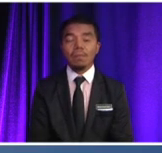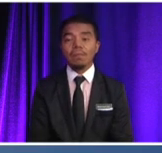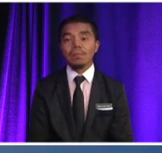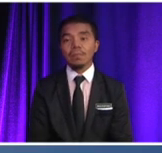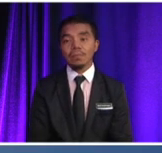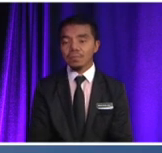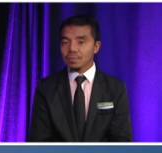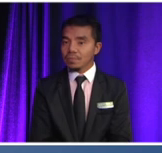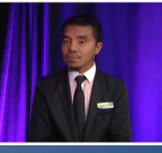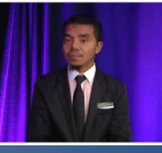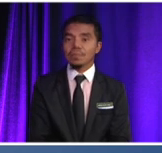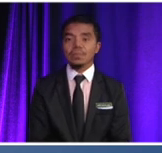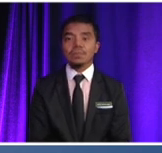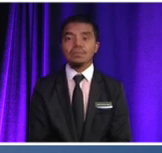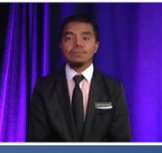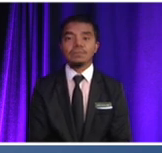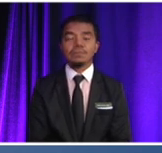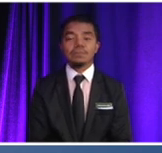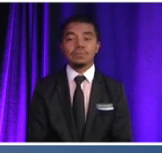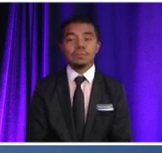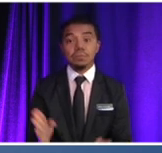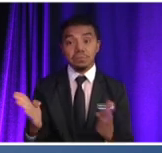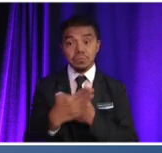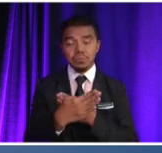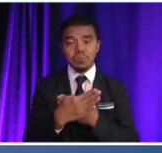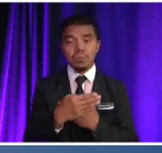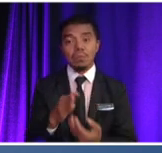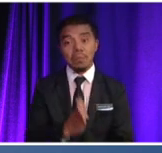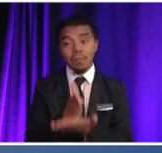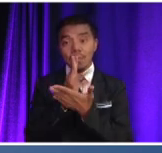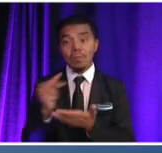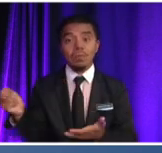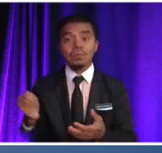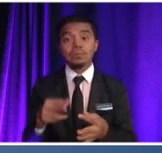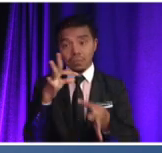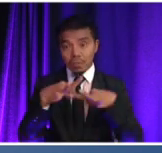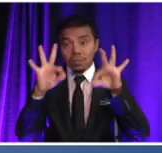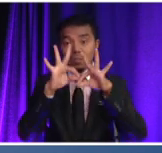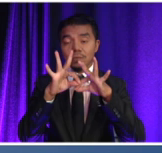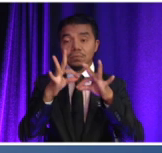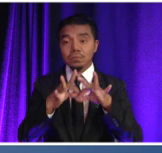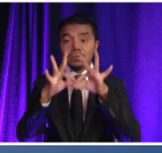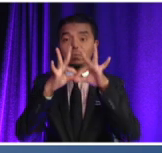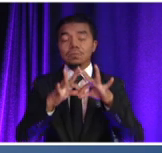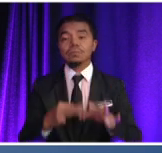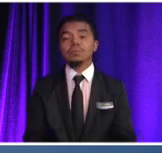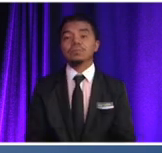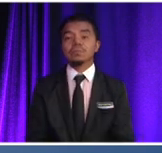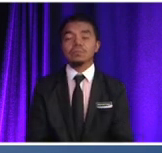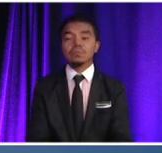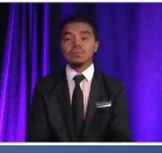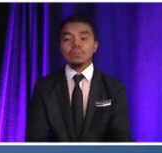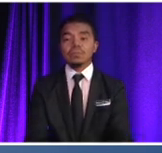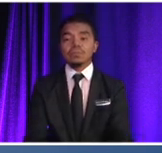dalam jadwal satu ini adalah bentuk bantuan kerajaan kepada Usahawan oke di sini kehendak salat ialah